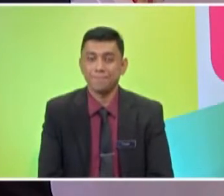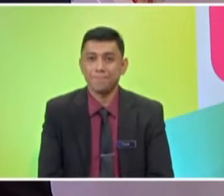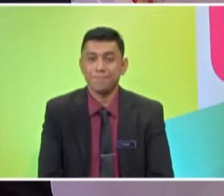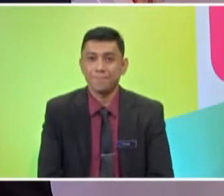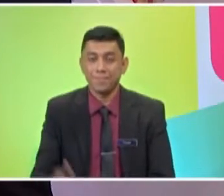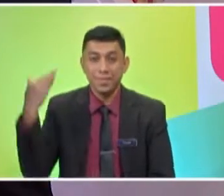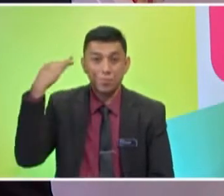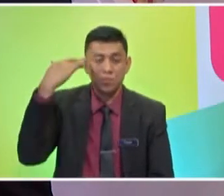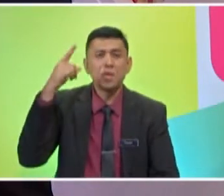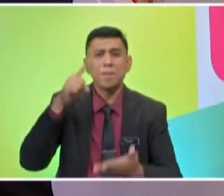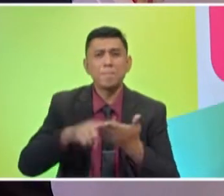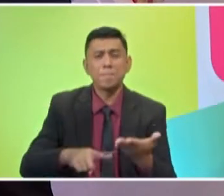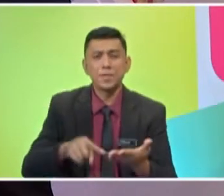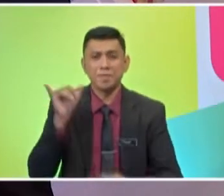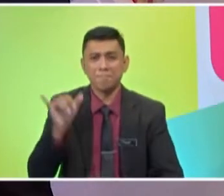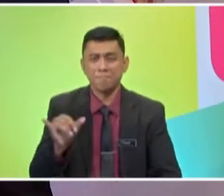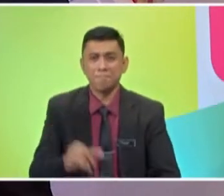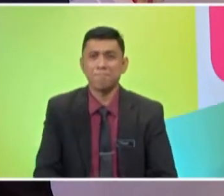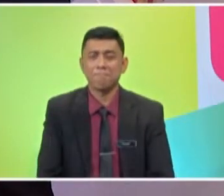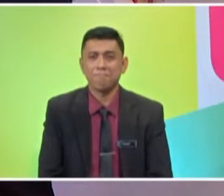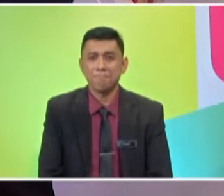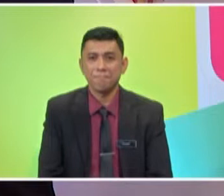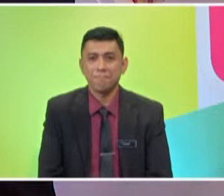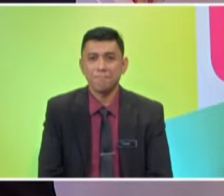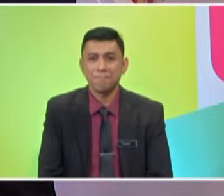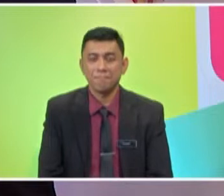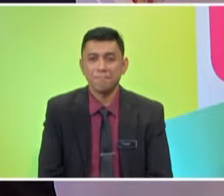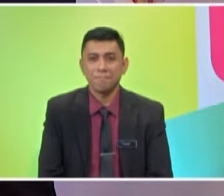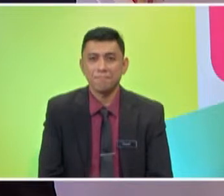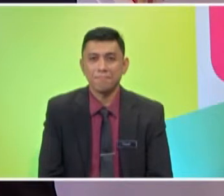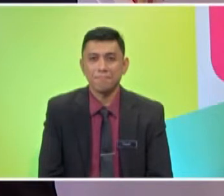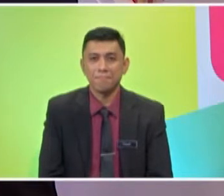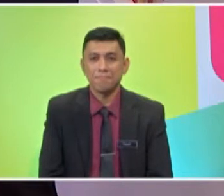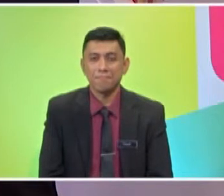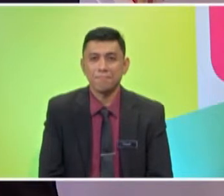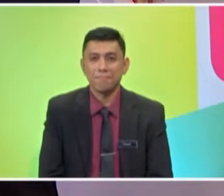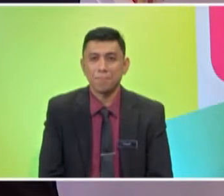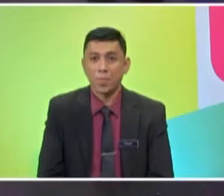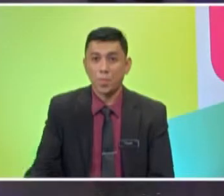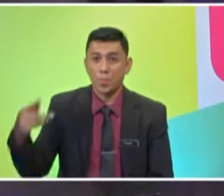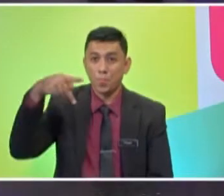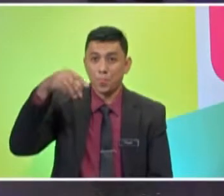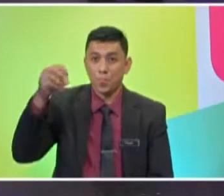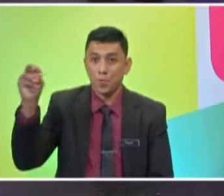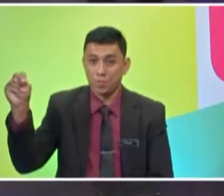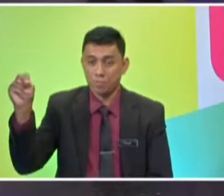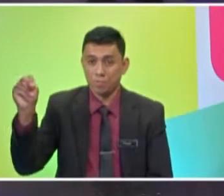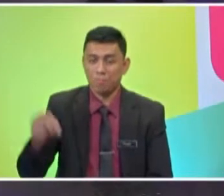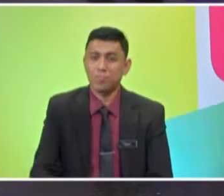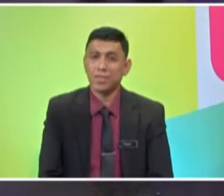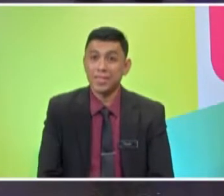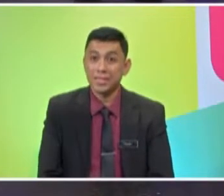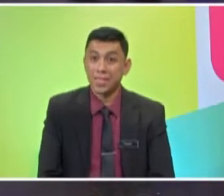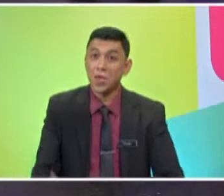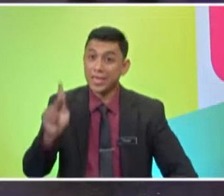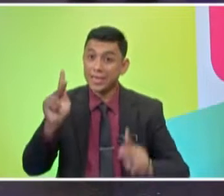Bunyi apa eh? Dengarkan betul-betul. Pon pon pon pon pon pon pon pon pon